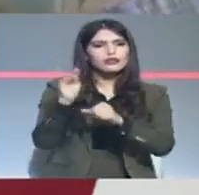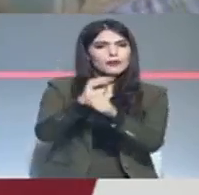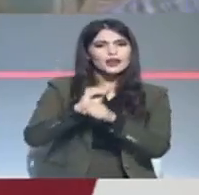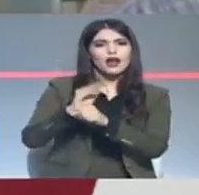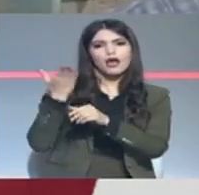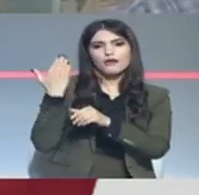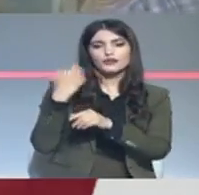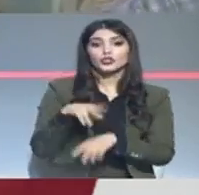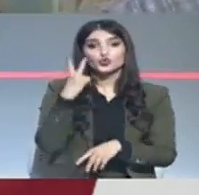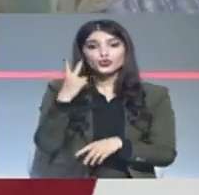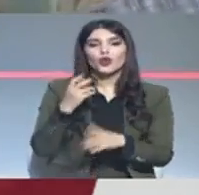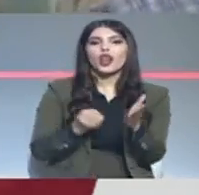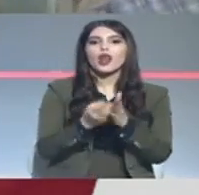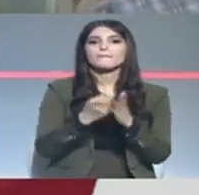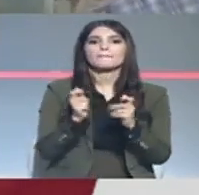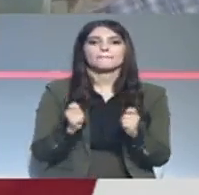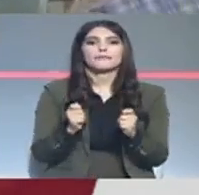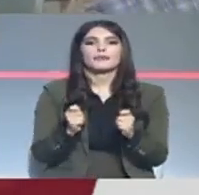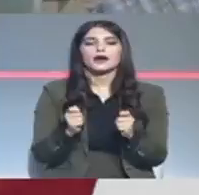الاخبار الاخبار